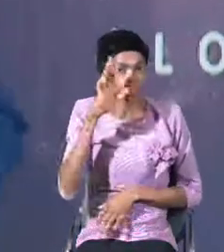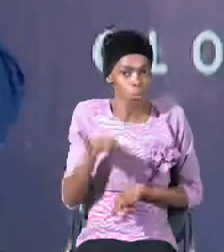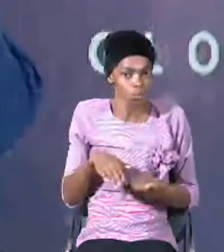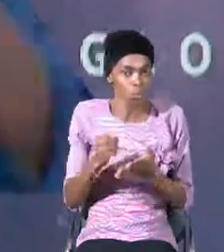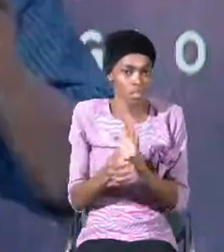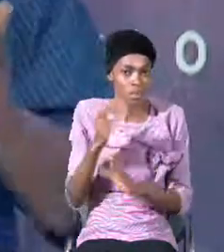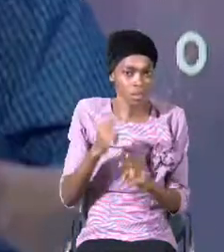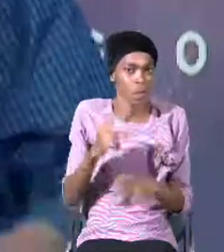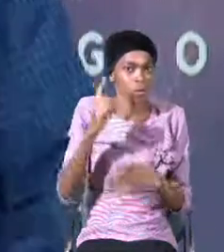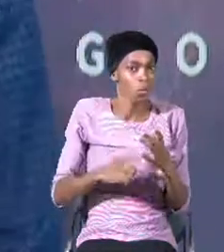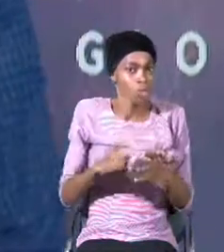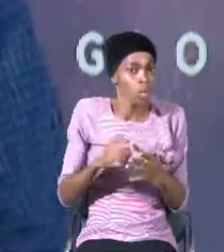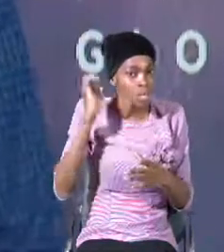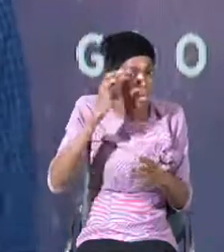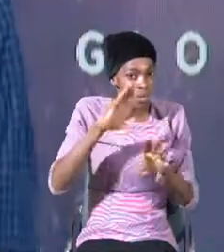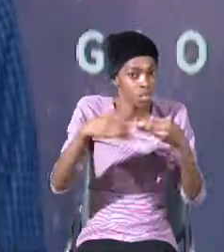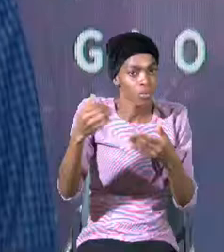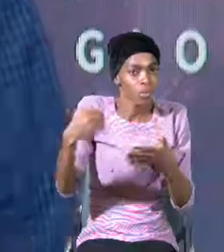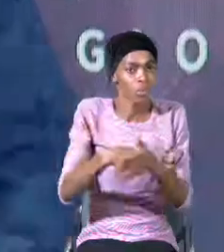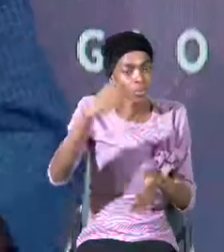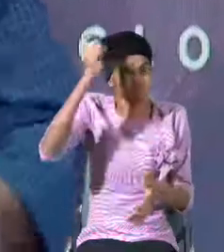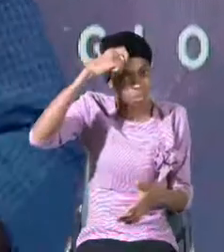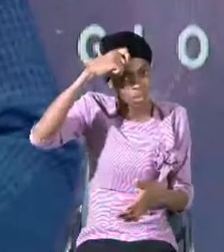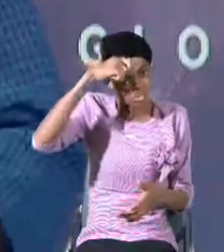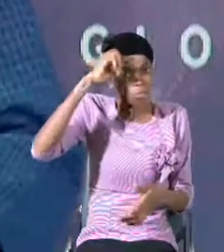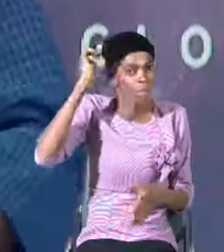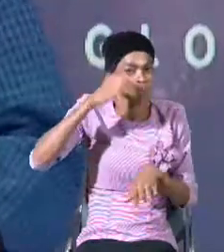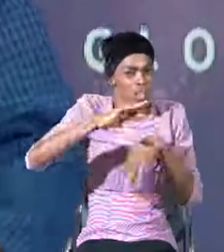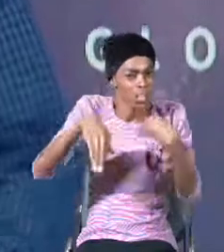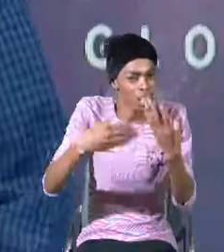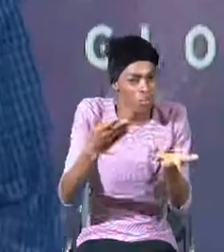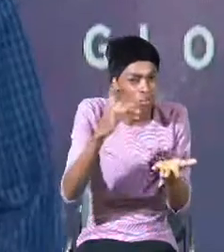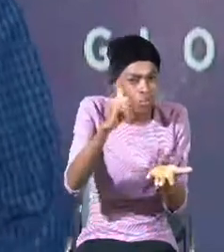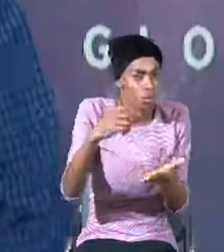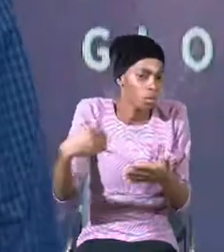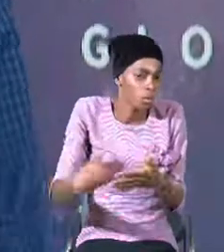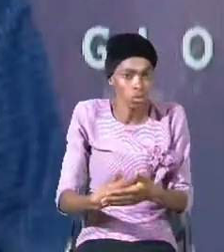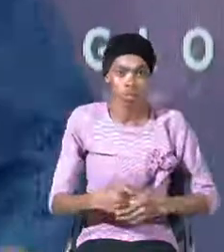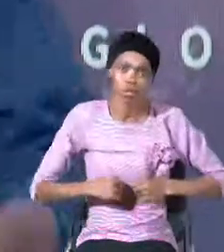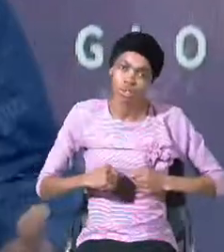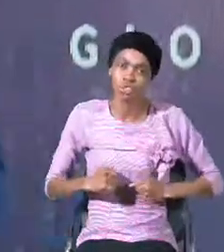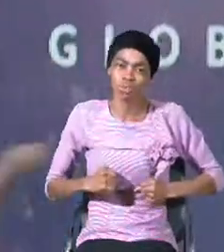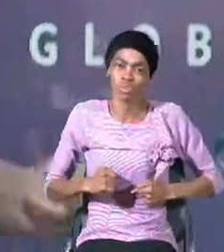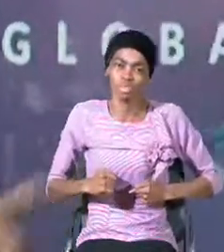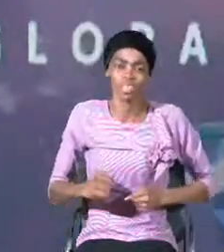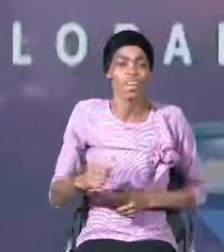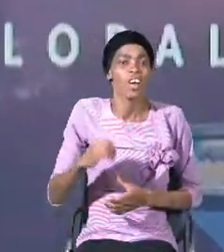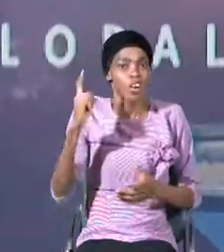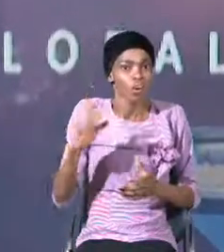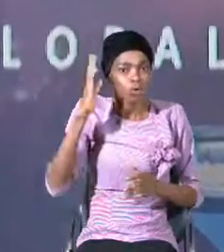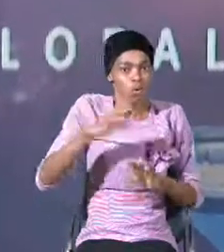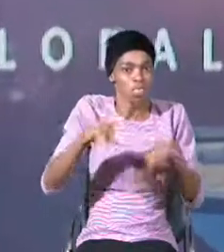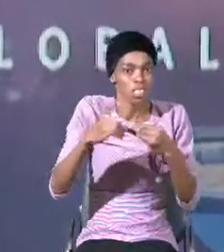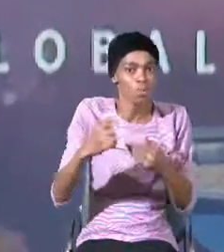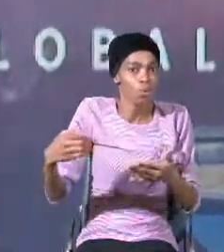feras. Il vous donnera une nouvelle sagesse. Il vous donnera une nouvelle énergie. Il